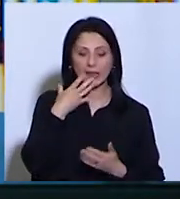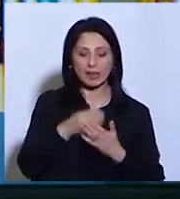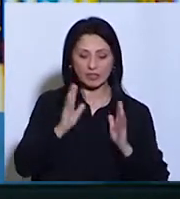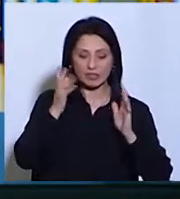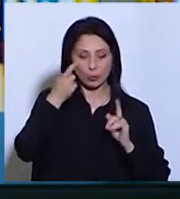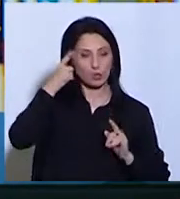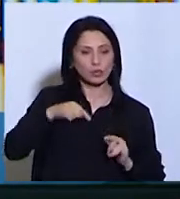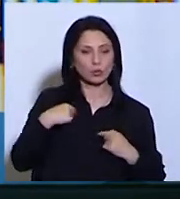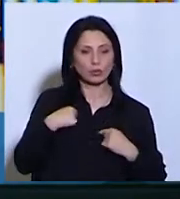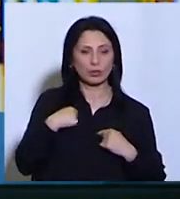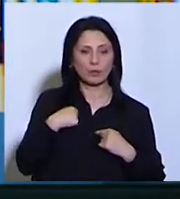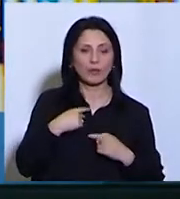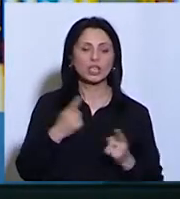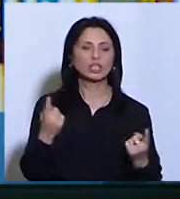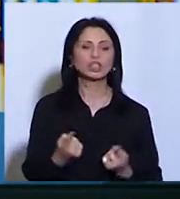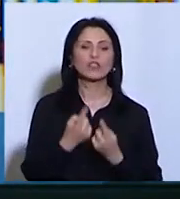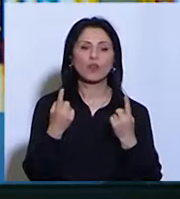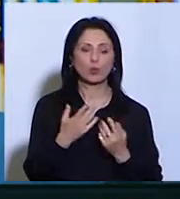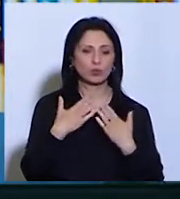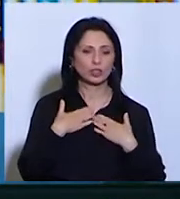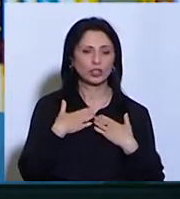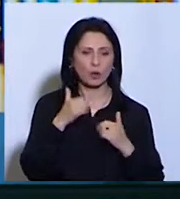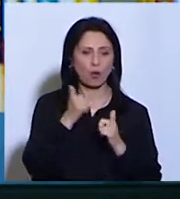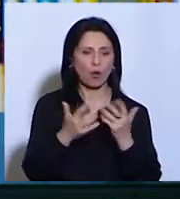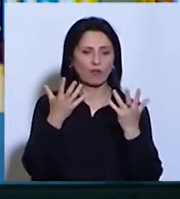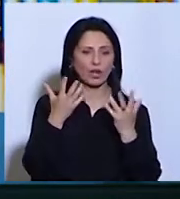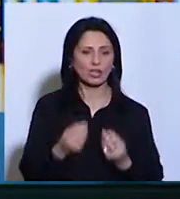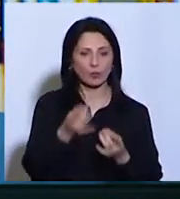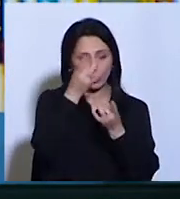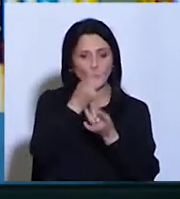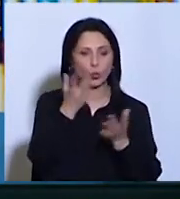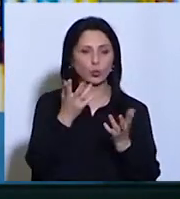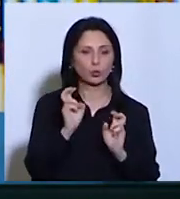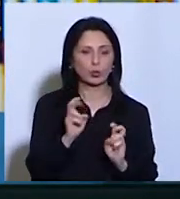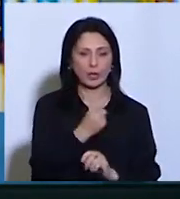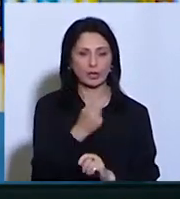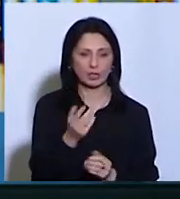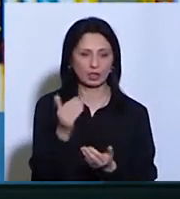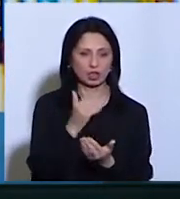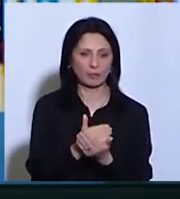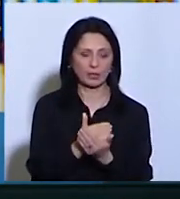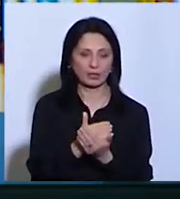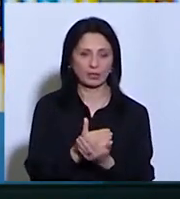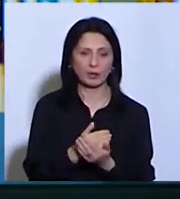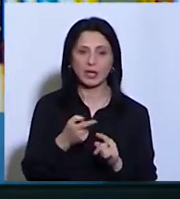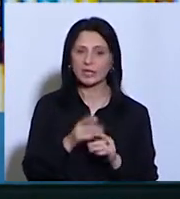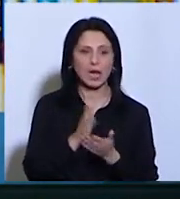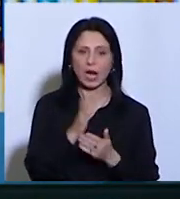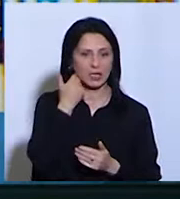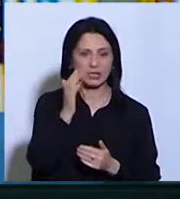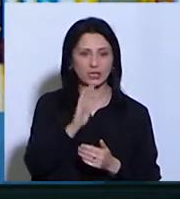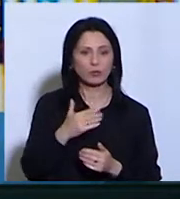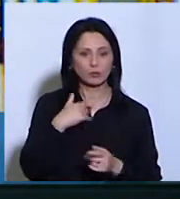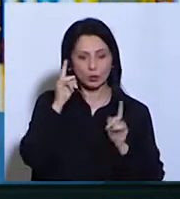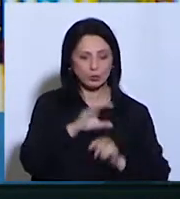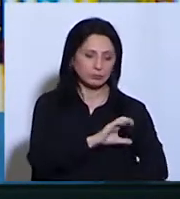თავისი წნევა უნდა იცოდეს. ეს არის ჩვეულებრივი, ჩვენი ყოველდღიური კულტურის ერთ-ერთი შემადგენელი ნაწილი. ეს არ არის სირცხვილი, რომ